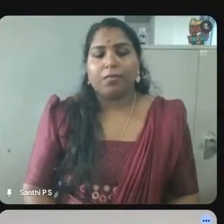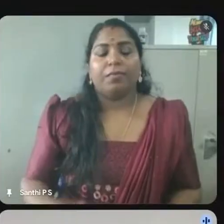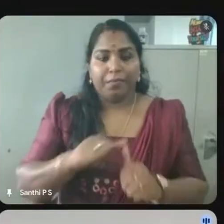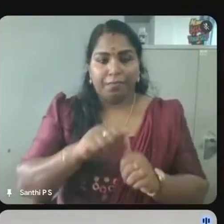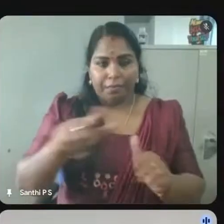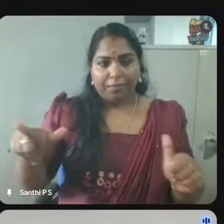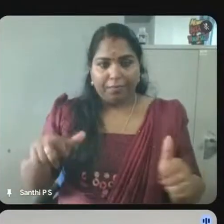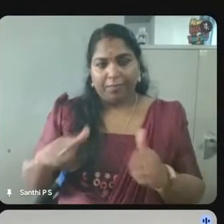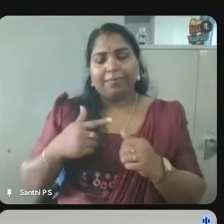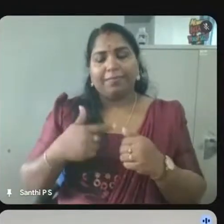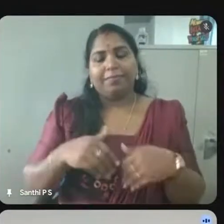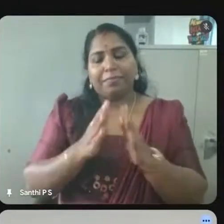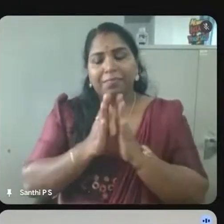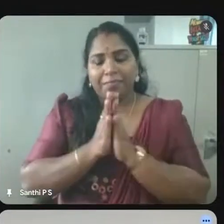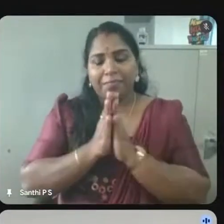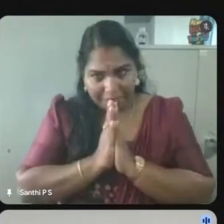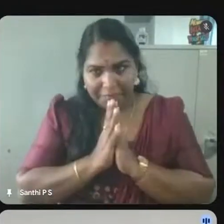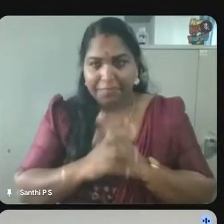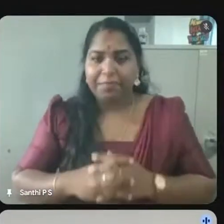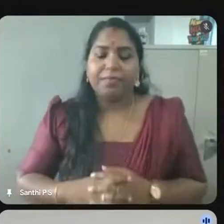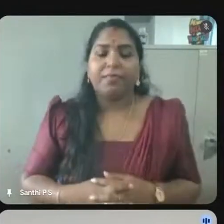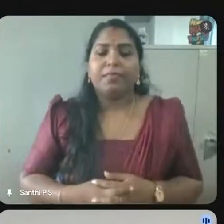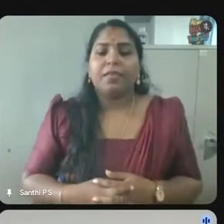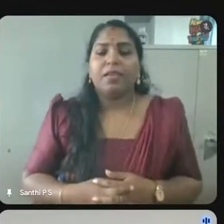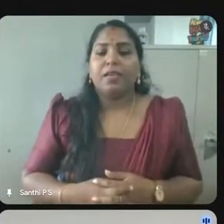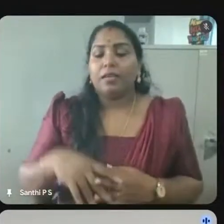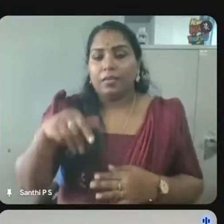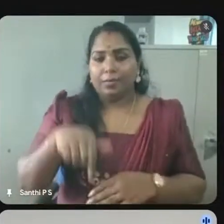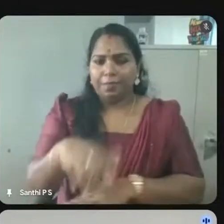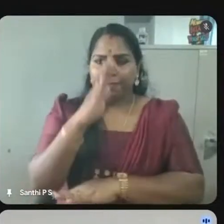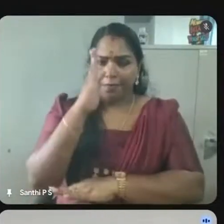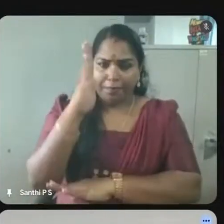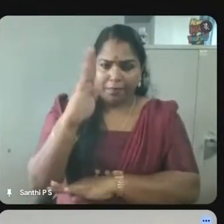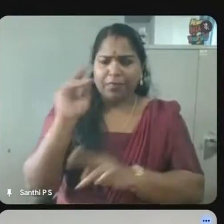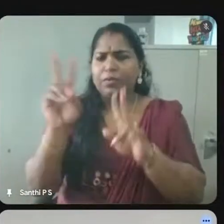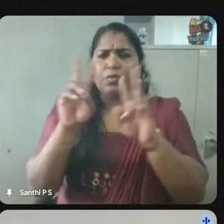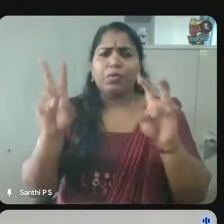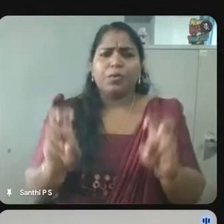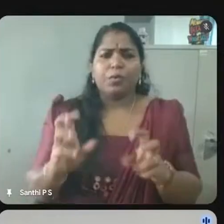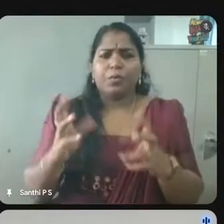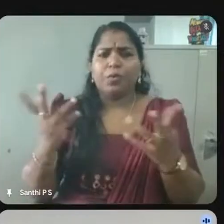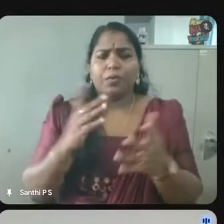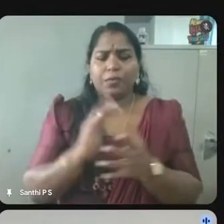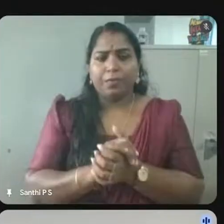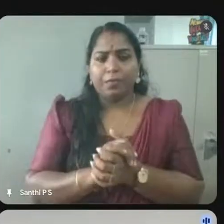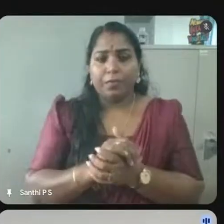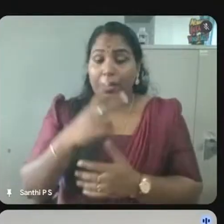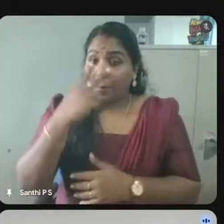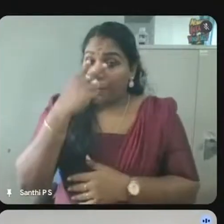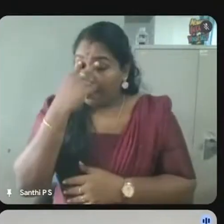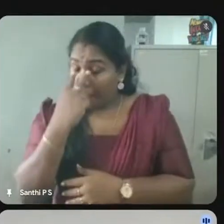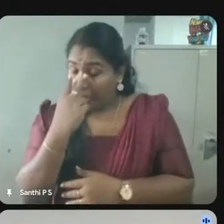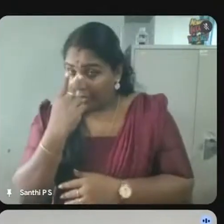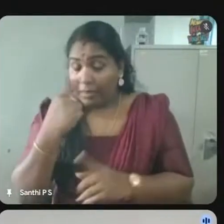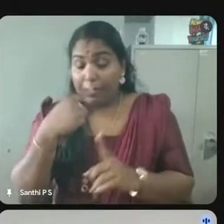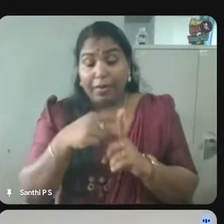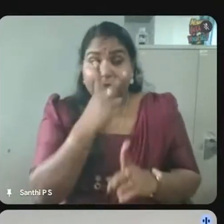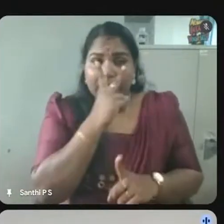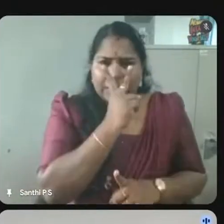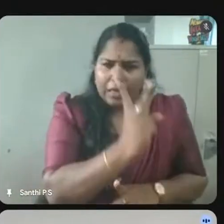എല്ലാവർക്കും വിനീതമായ നമസ്കാരം. ഇന്ന് നമ്മൾ സംസാരിക്കാൻ പോകുന്നത് ബ്ലൈൻഡ്നെസ് ആൻഡ് ലോ വിഷൻ,